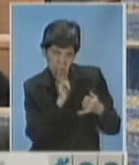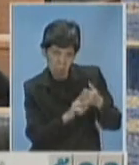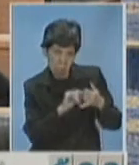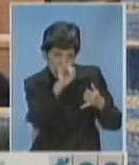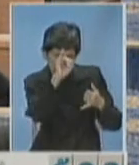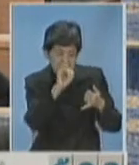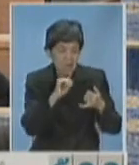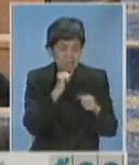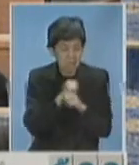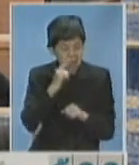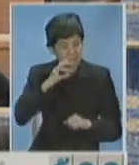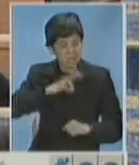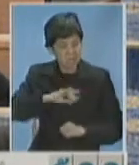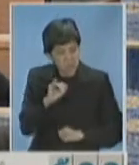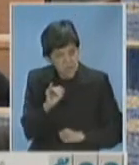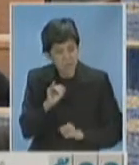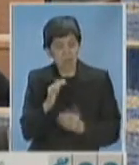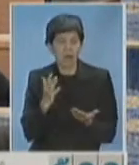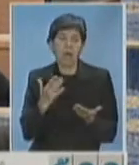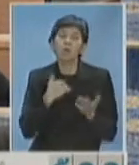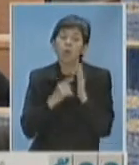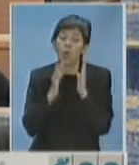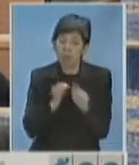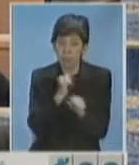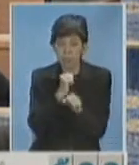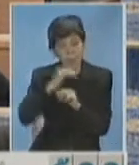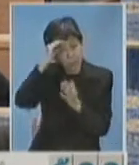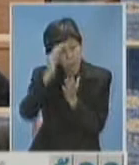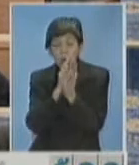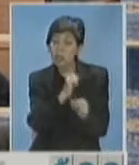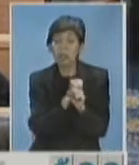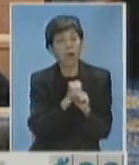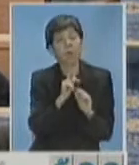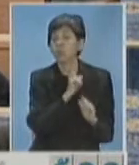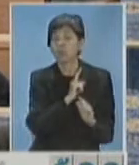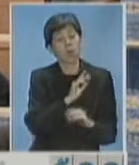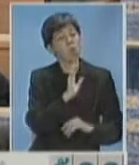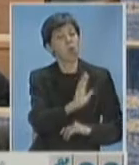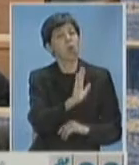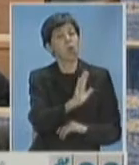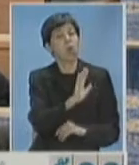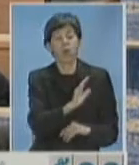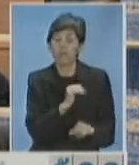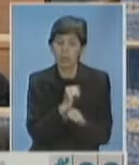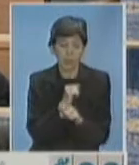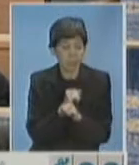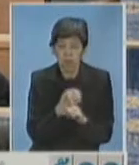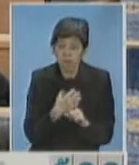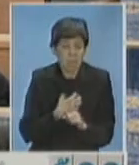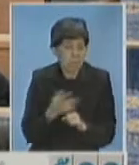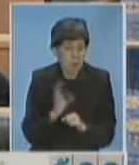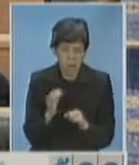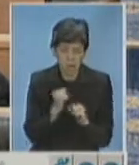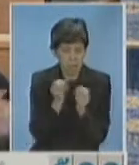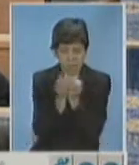การด้วยมีอคติอะไรบางอย่างเช่นเจ้าหน้าที่ตำรวจเขาทำหน้าที่ของเขาโดยหน้าที่ของเขาเพื่อมาให้เกิดก